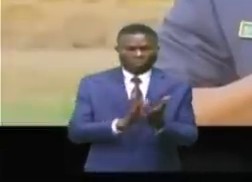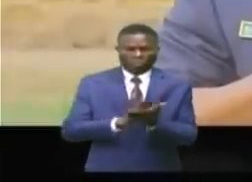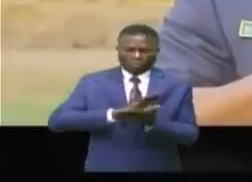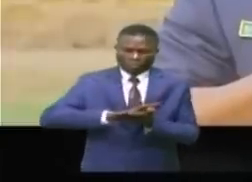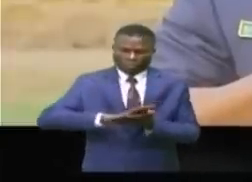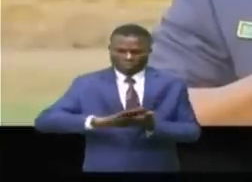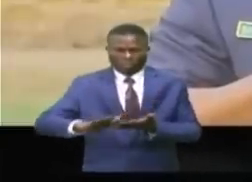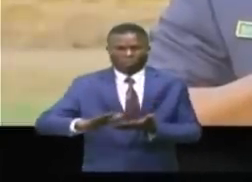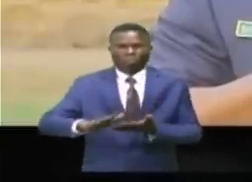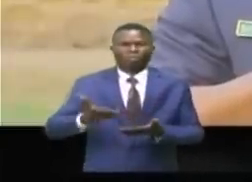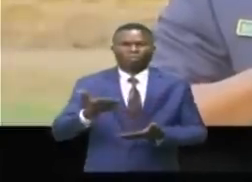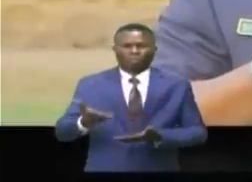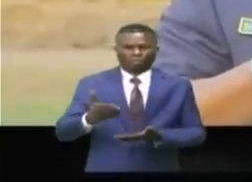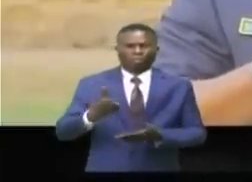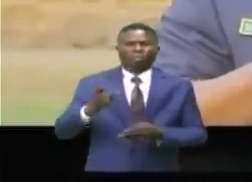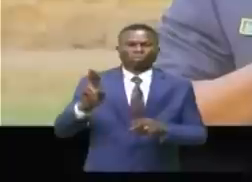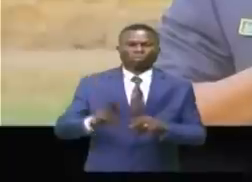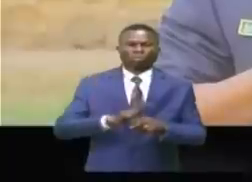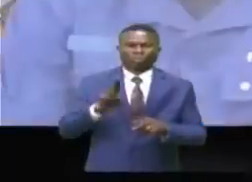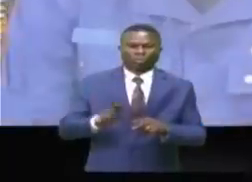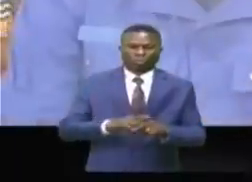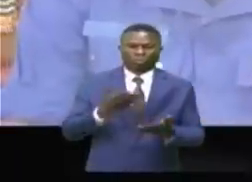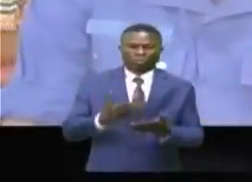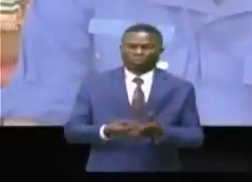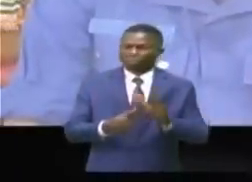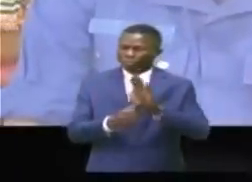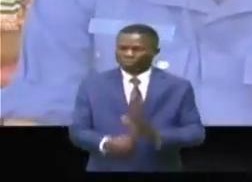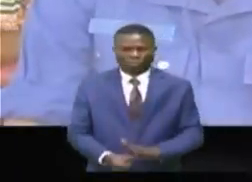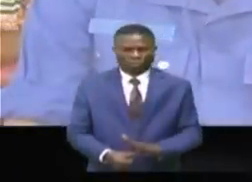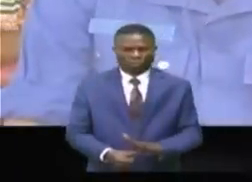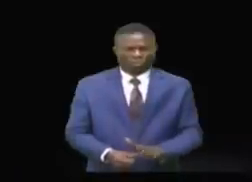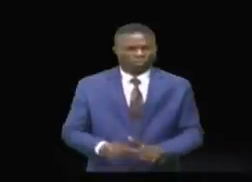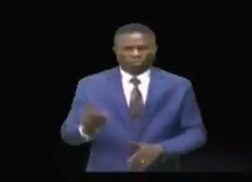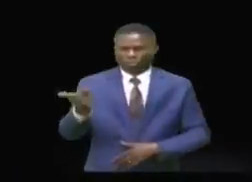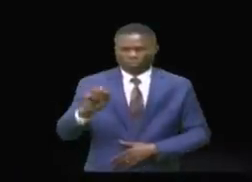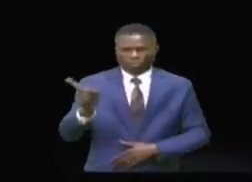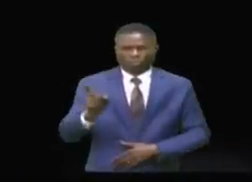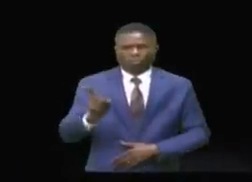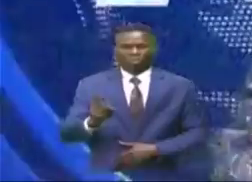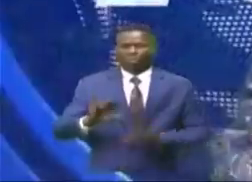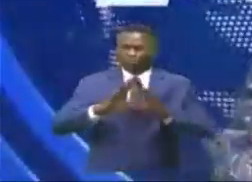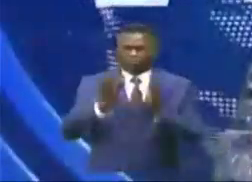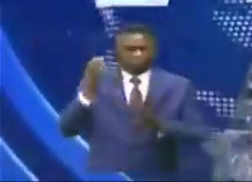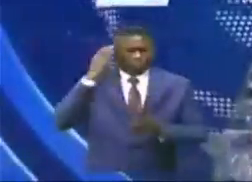assainie, sécurisée et sans discrimination.